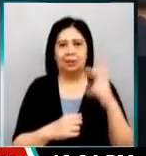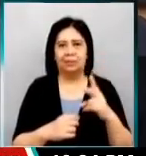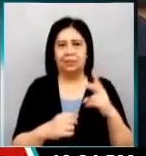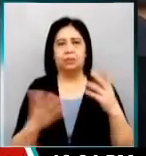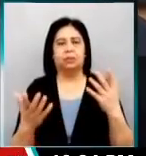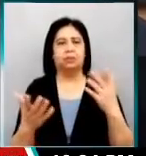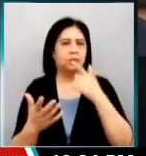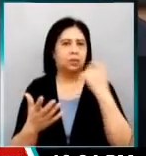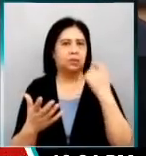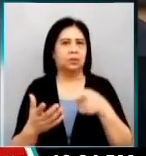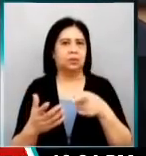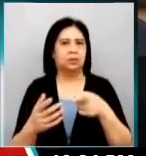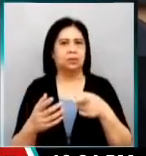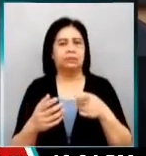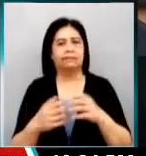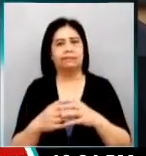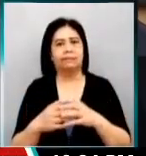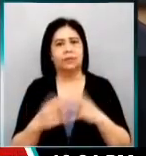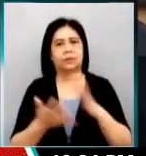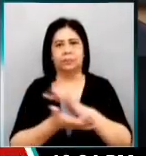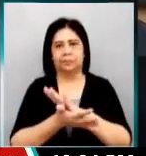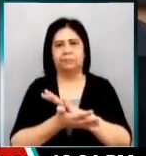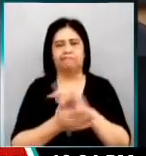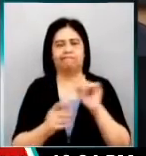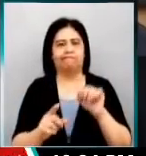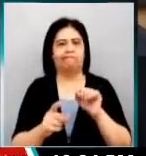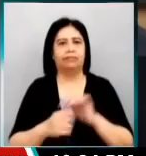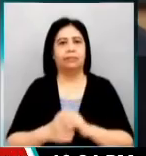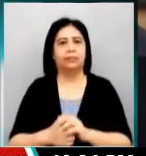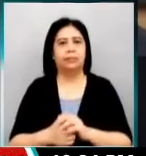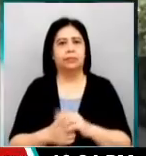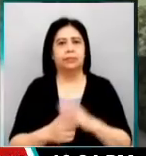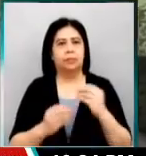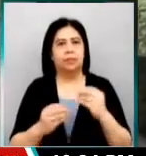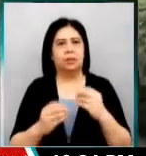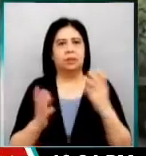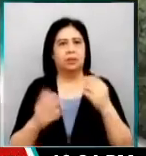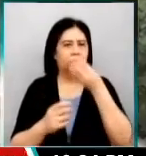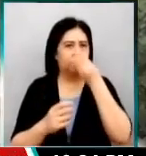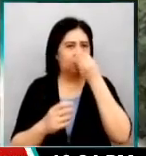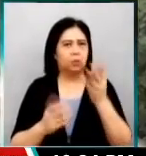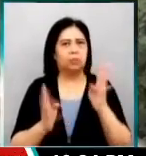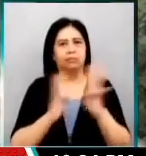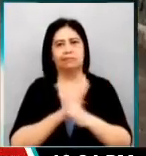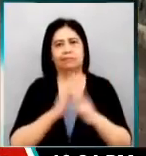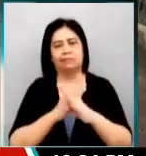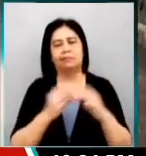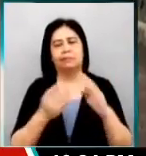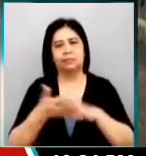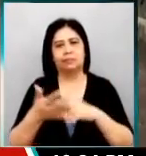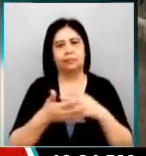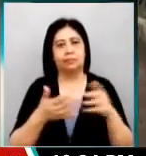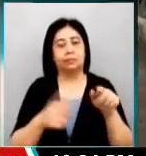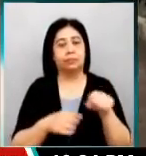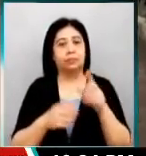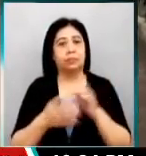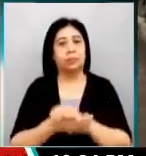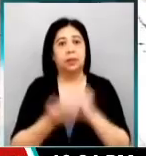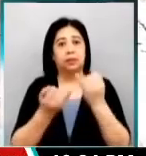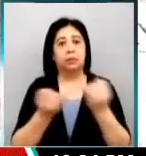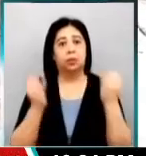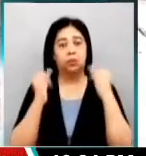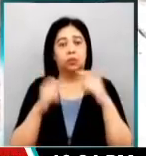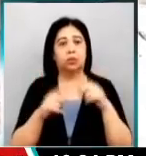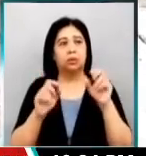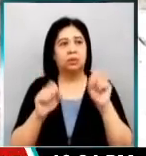dito po sa pandemic na to po, at saka nag-skeletal po talaga kami. Ang Luneta at Intramuros naman, nagsara na kahit pwede pang